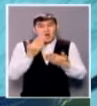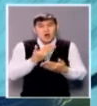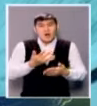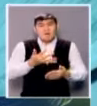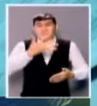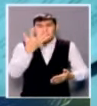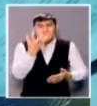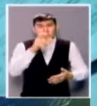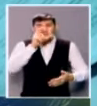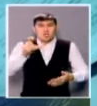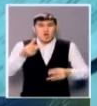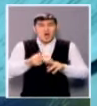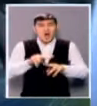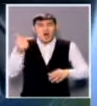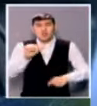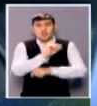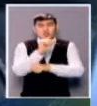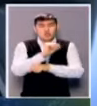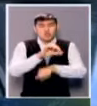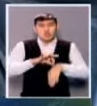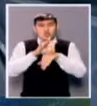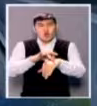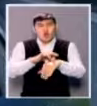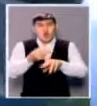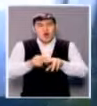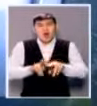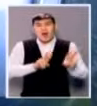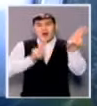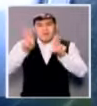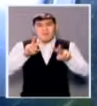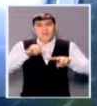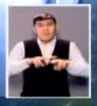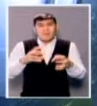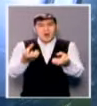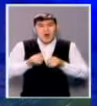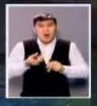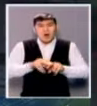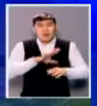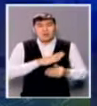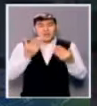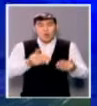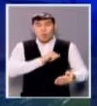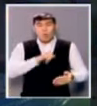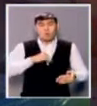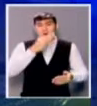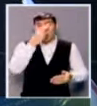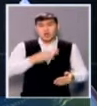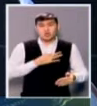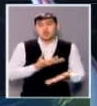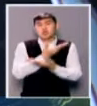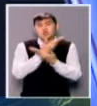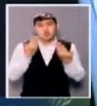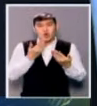өзінде 500-ден астам атыраулық жүргізуші көлік жүргізу құқығынан айырылыпты. Бұл олардың қоғам алдындағы жауапкершілігінің